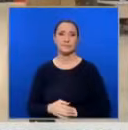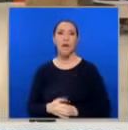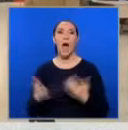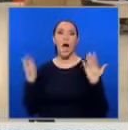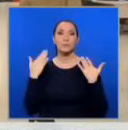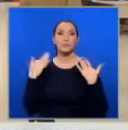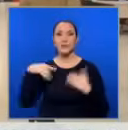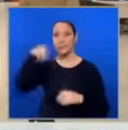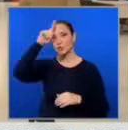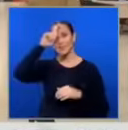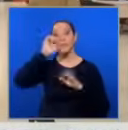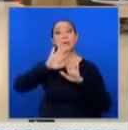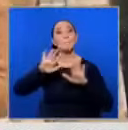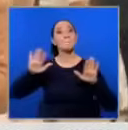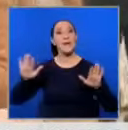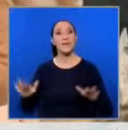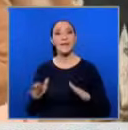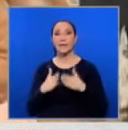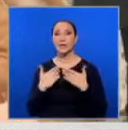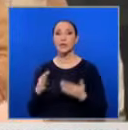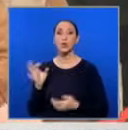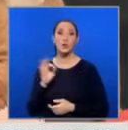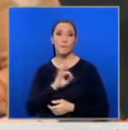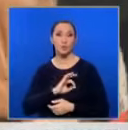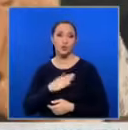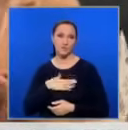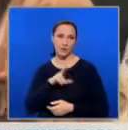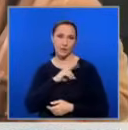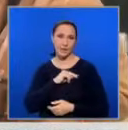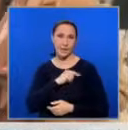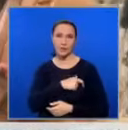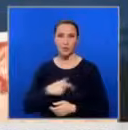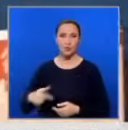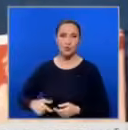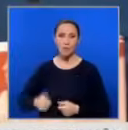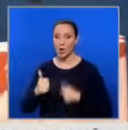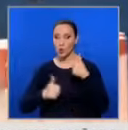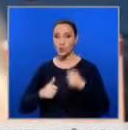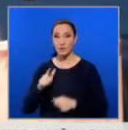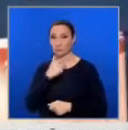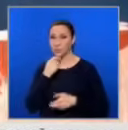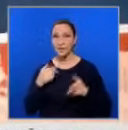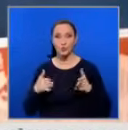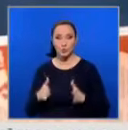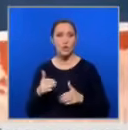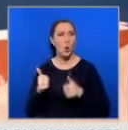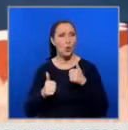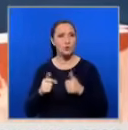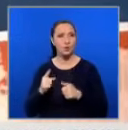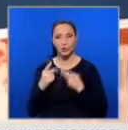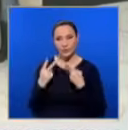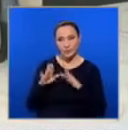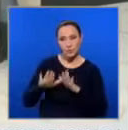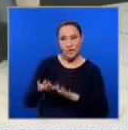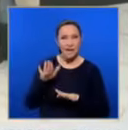В атмосферата на Софийския панаир на книгата Огнян получи своята награда от националния конкурс «Непознати улици». Конкурс, който видимо